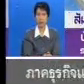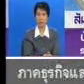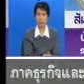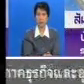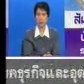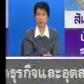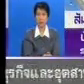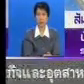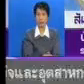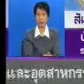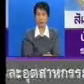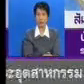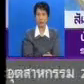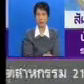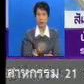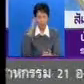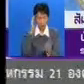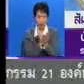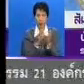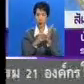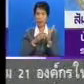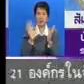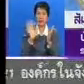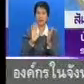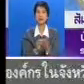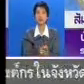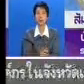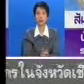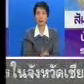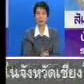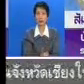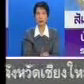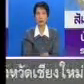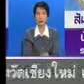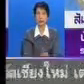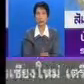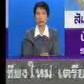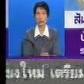ไม่ใช่ตำรวจที่อยู่นครบาลค่ะ ครับเป็นจากชุดไหนครับท่านรองครับ